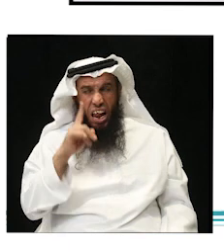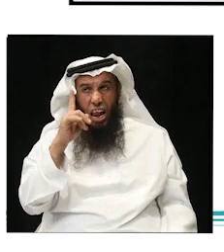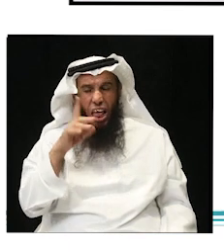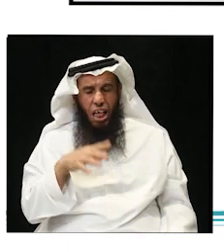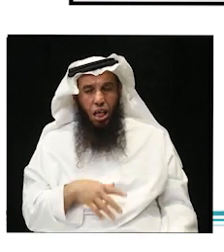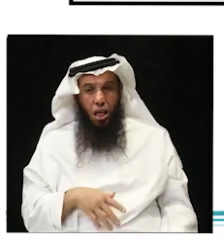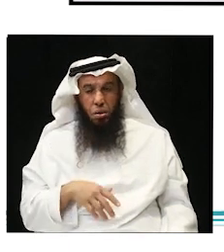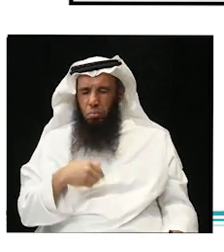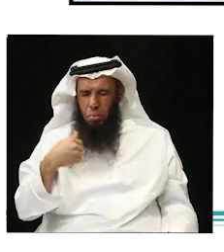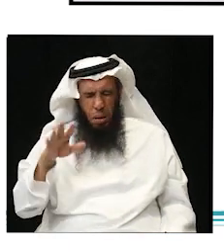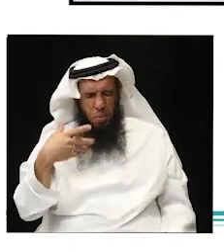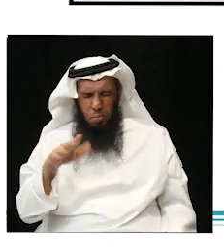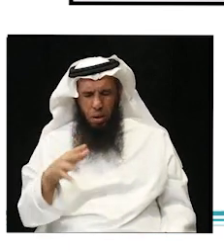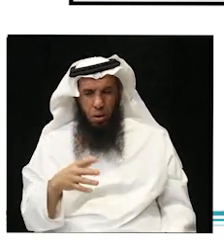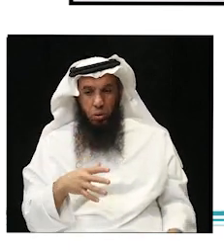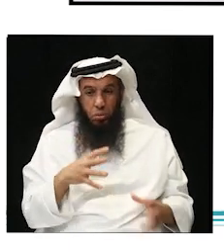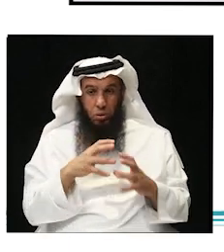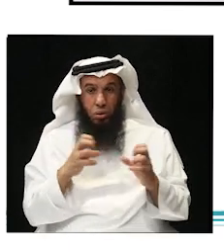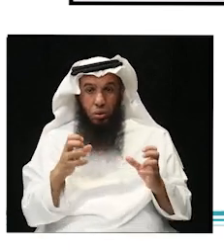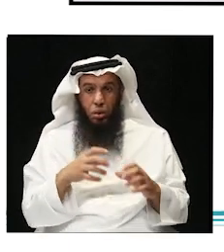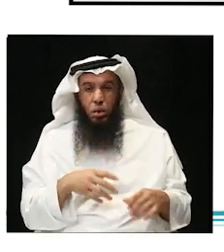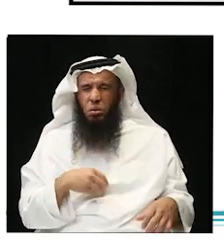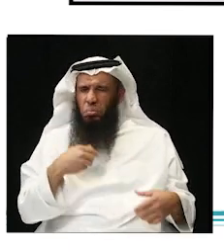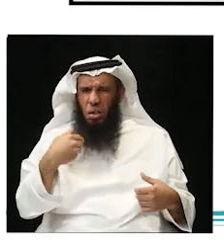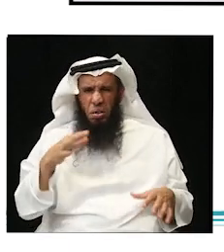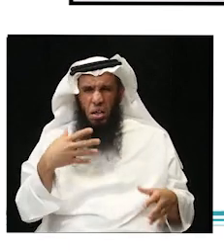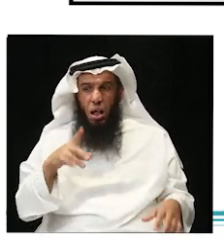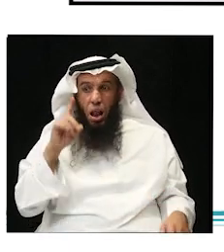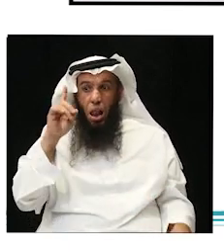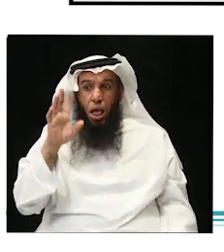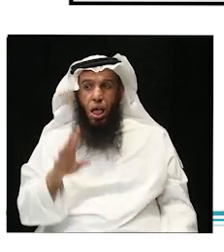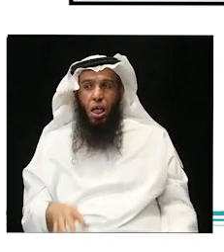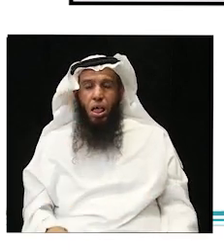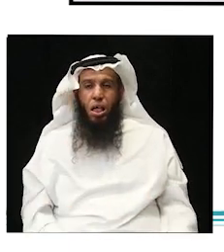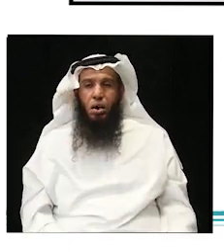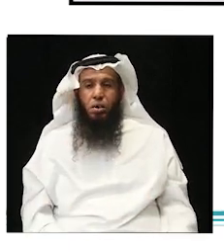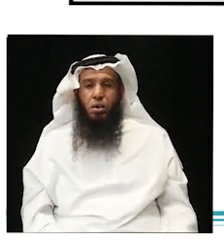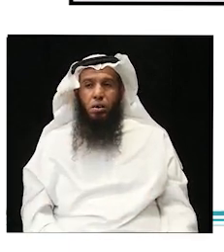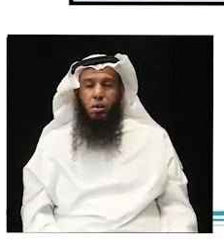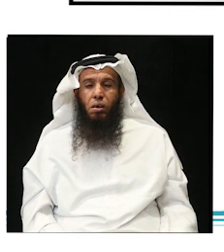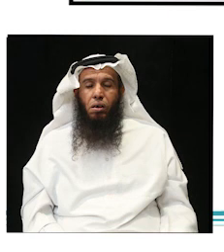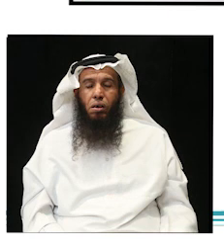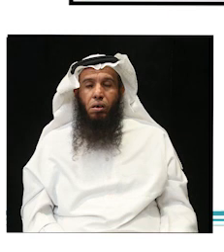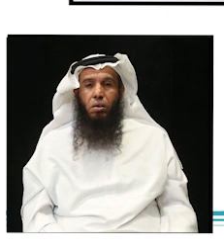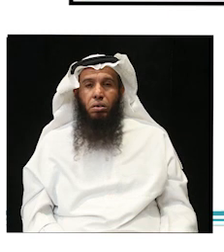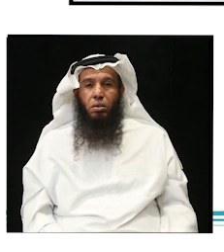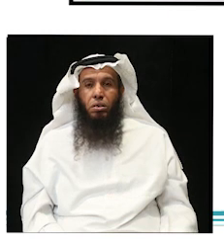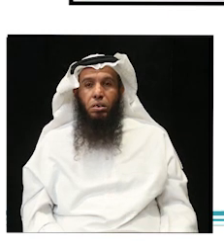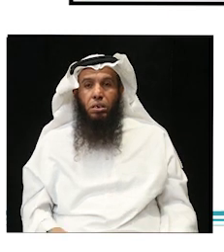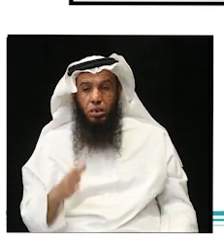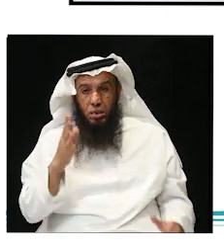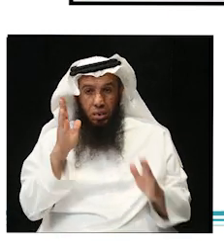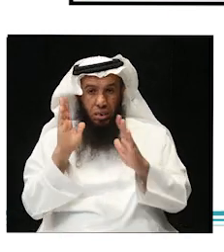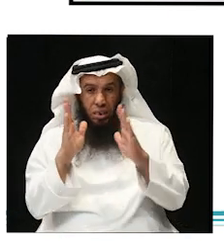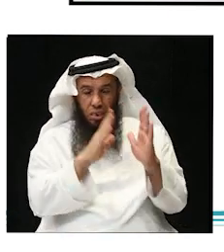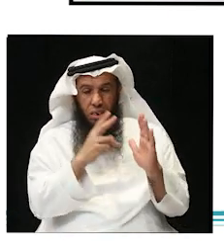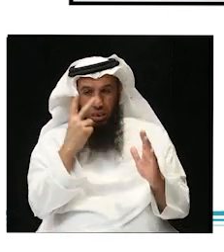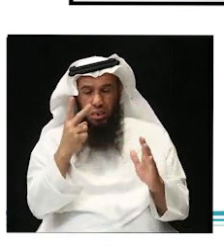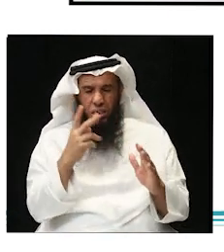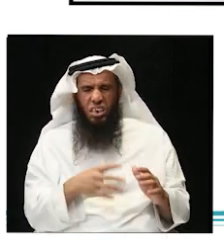لماذا؟ الله، انظر ماذا يقول الله سبحانه وتعالى: قل أطيعوا الله والرسول، فإن تولوا فإن الله لا يحب